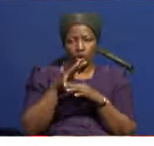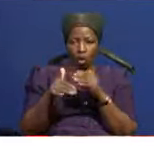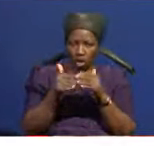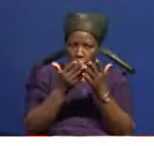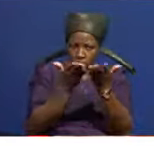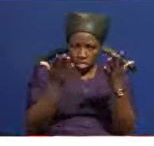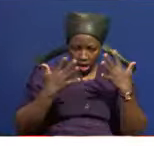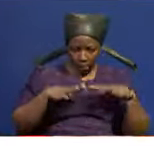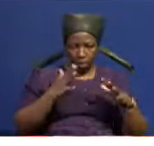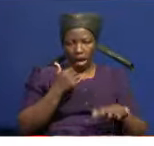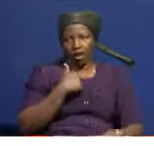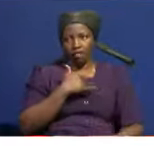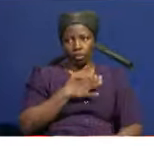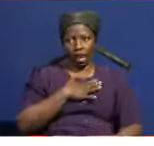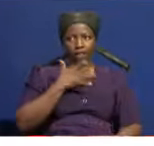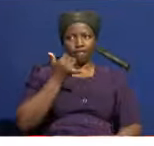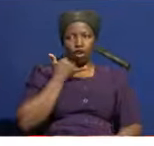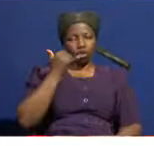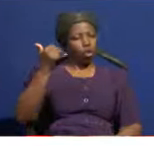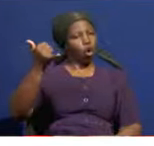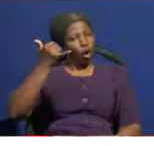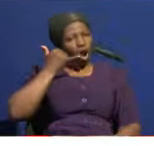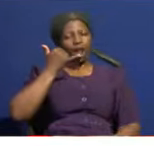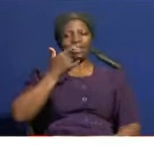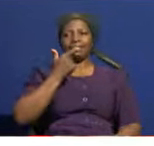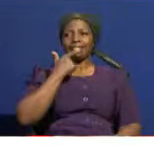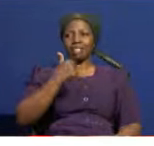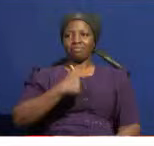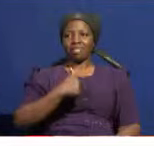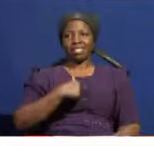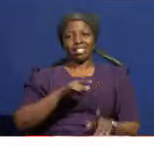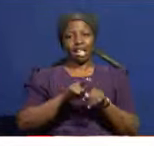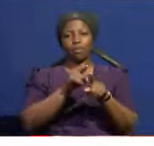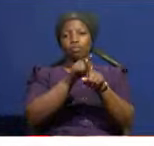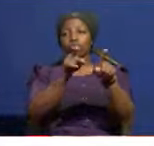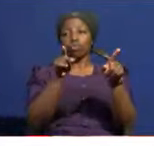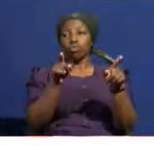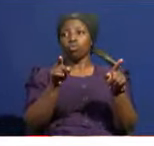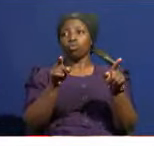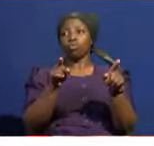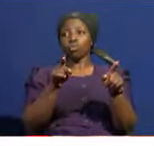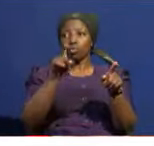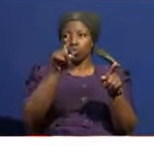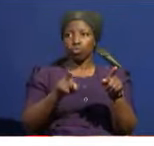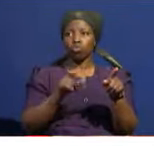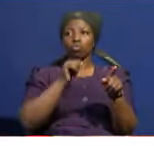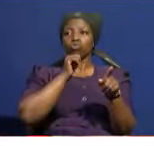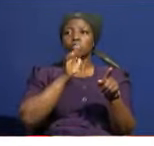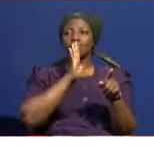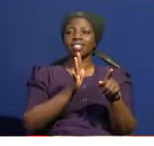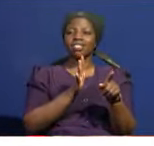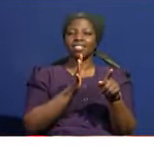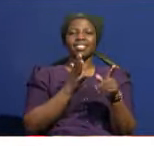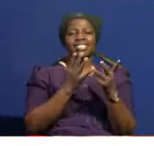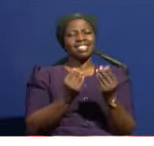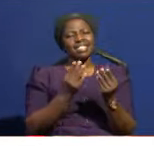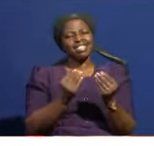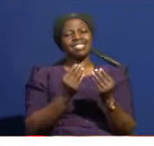yangu. One-on-one, uniambie. Na nyinyi pia muache kuwa rahisi hivyo na pesa yenu.